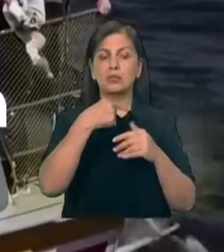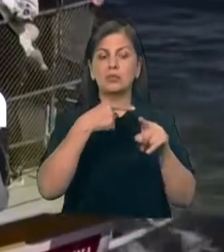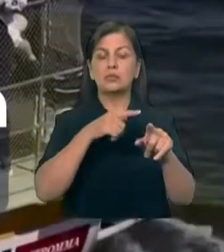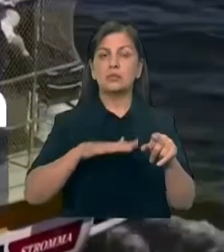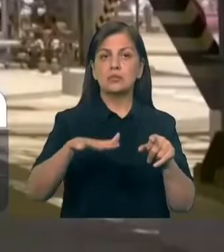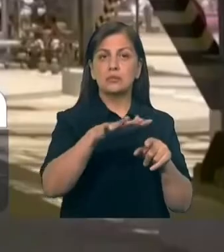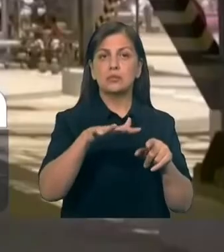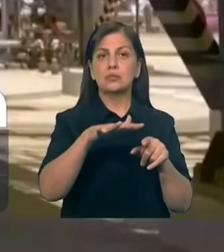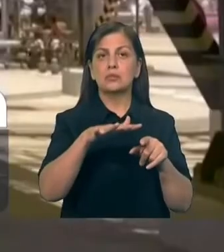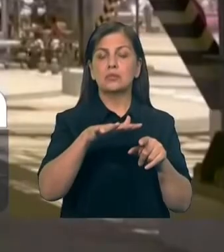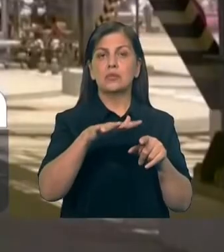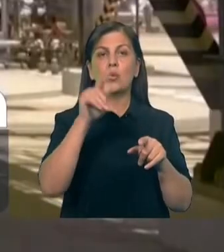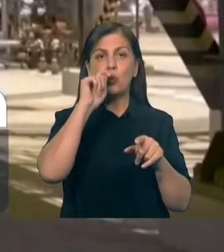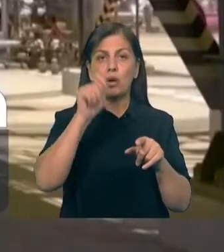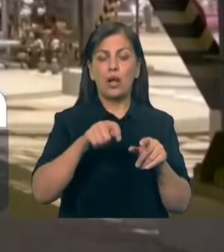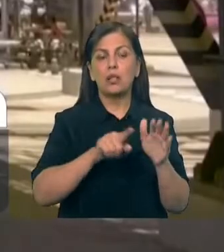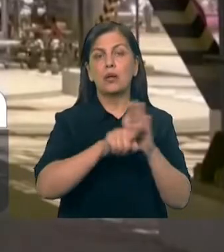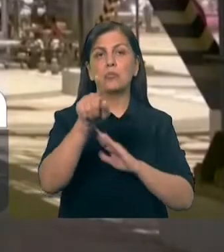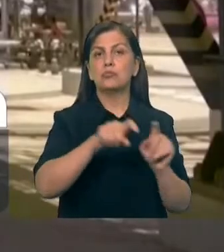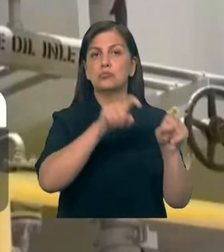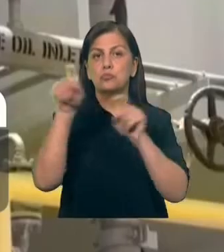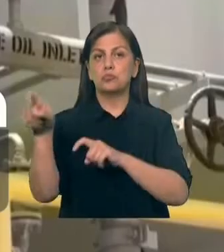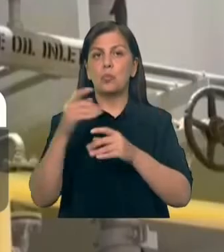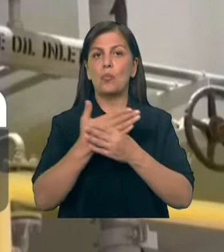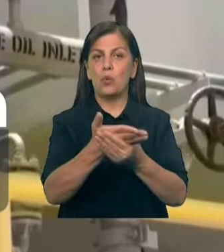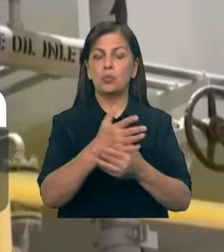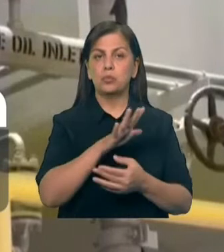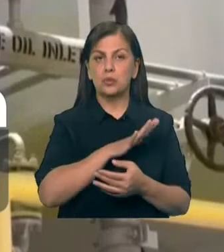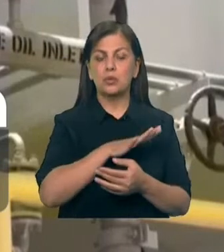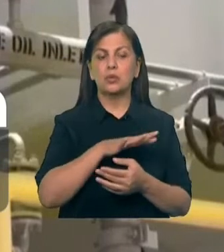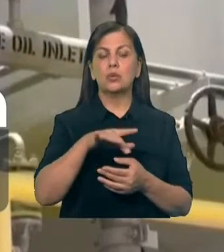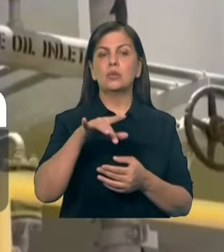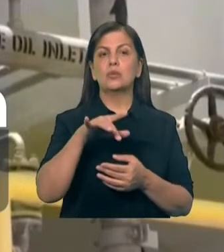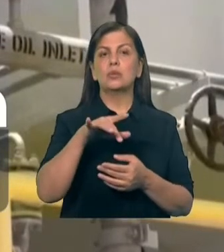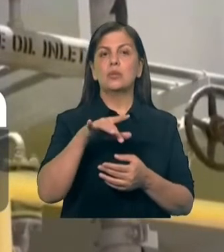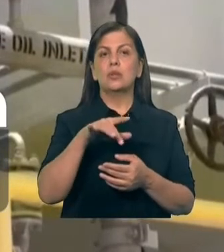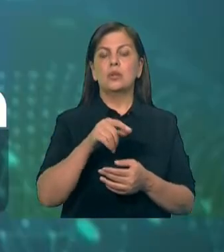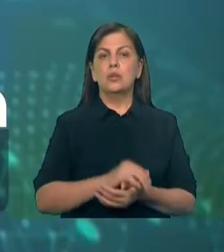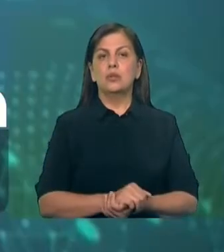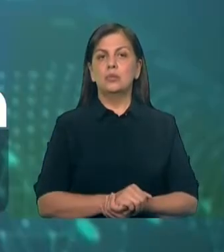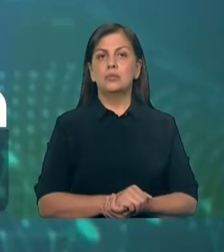infrastrukturları vasitəsilə Ukraynadan çıxarılıb. Blinken Rusiyadan enerji asılılığı məsələsinə toxunub.